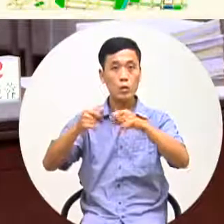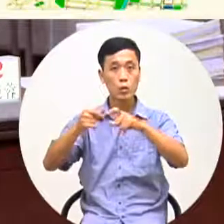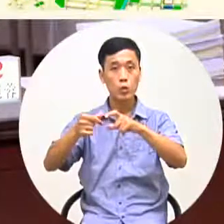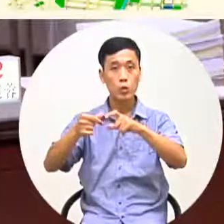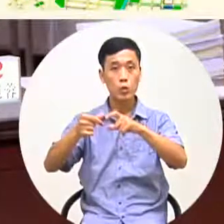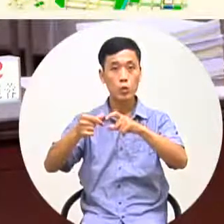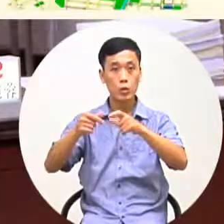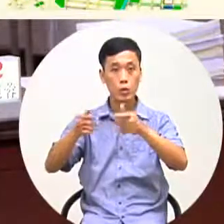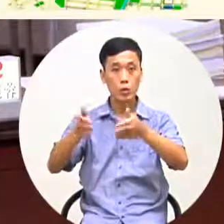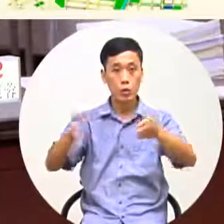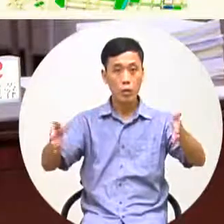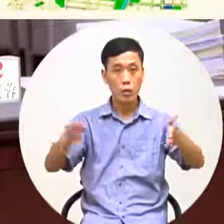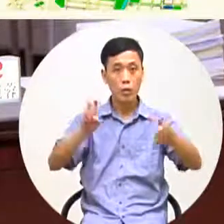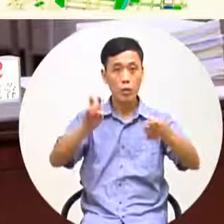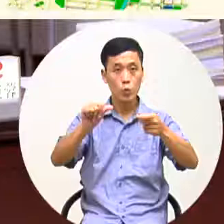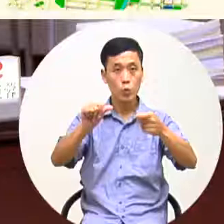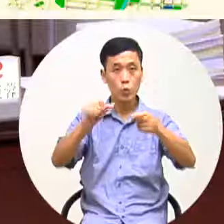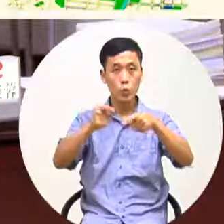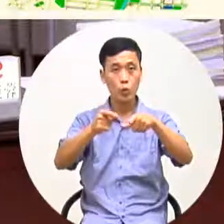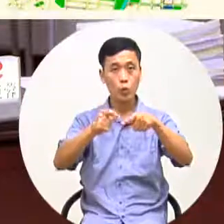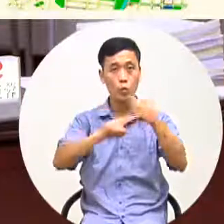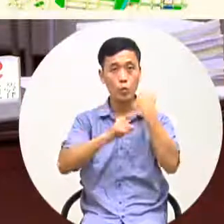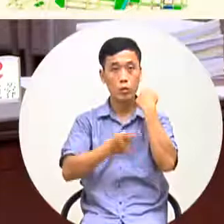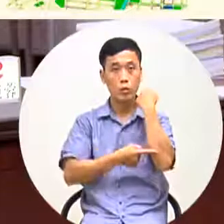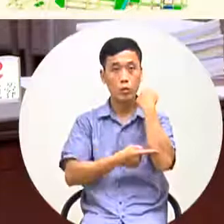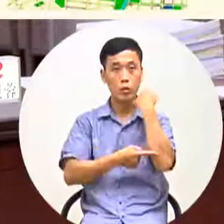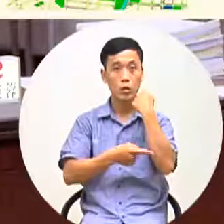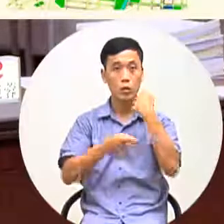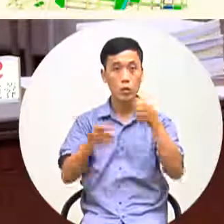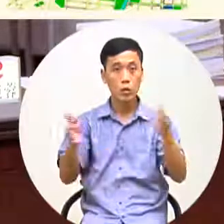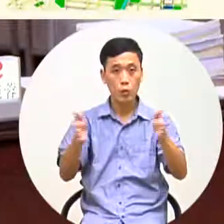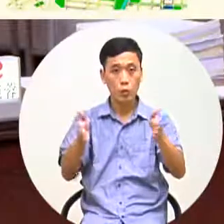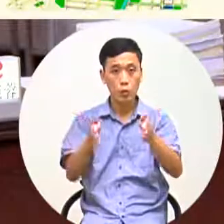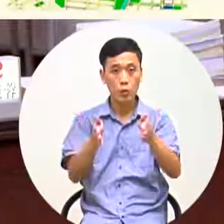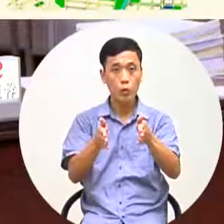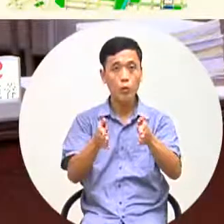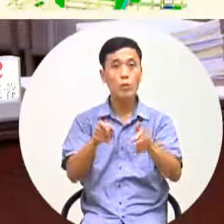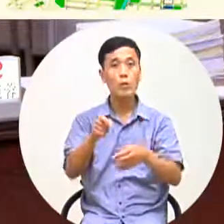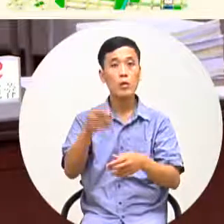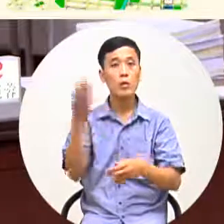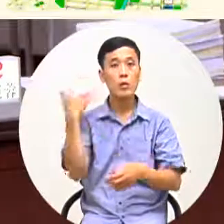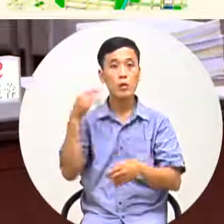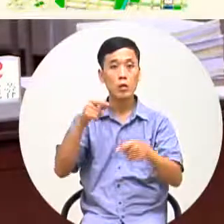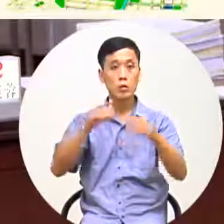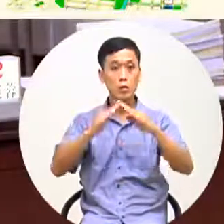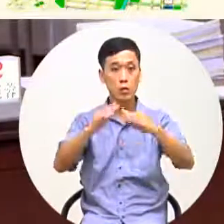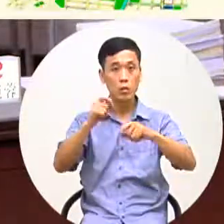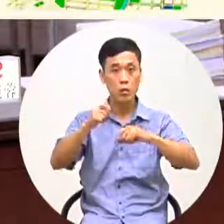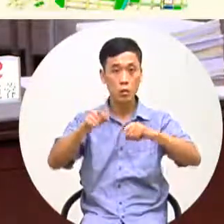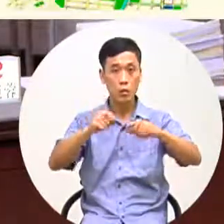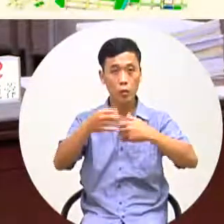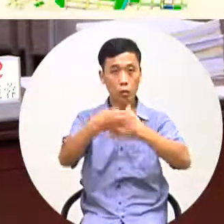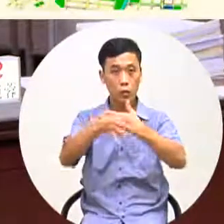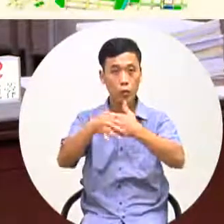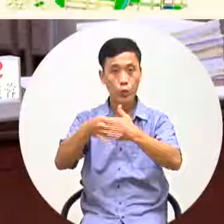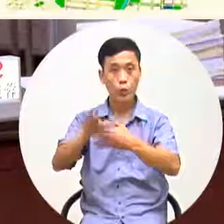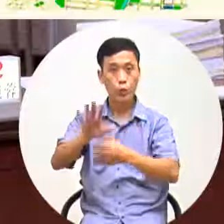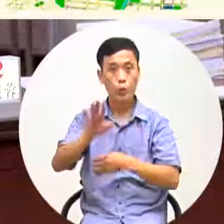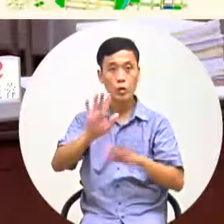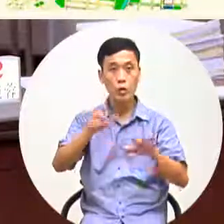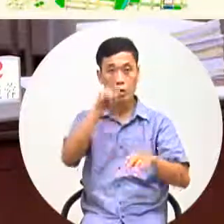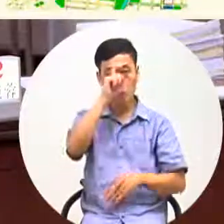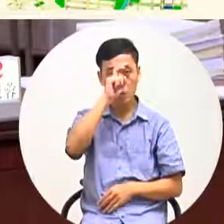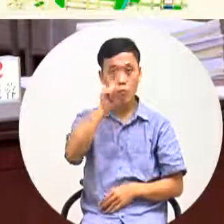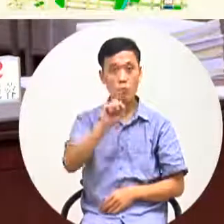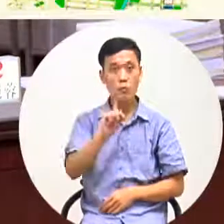过来扩大25米，啊，当然。这就是较早都是计划一个瑕疵嘛，啊，即卖希望的哦，就是建议的，就是讲